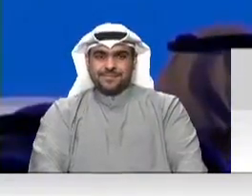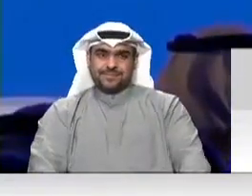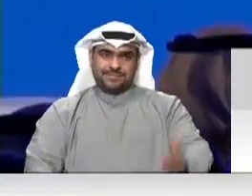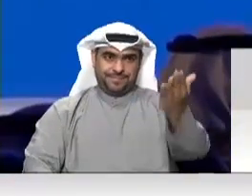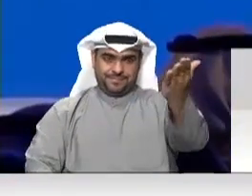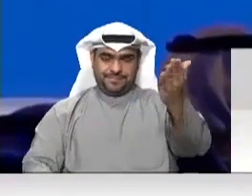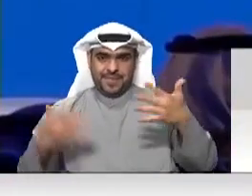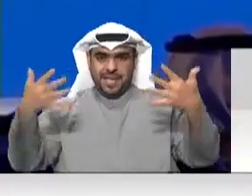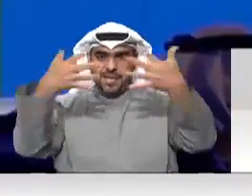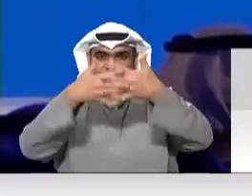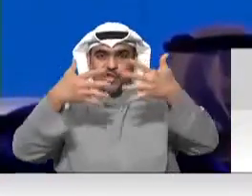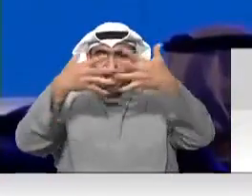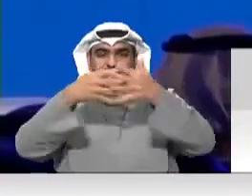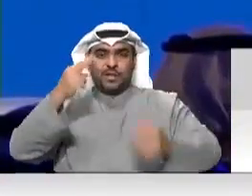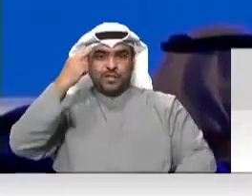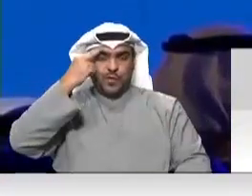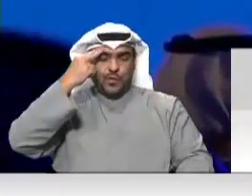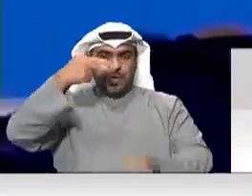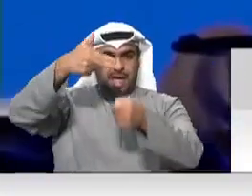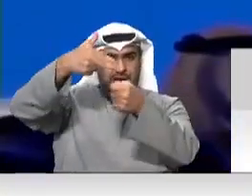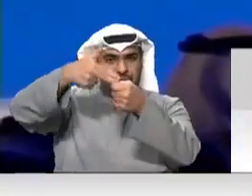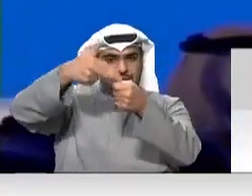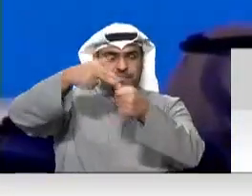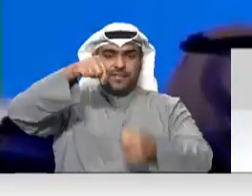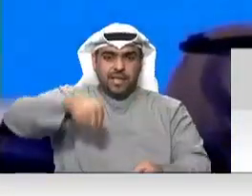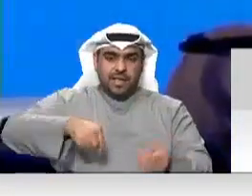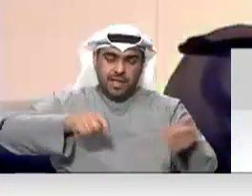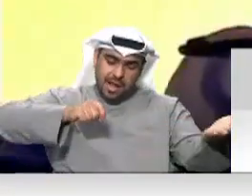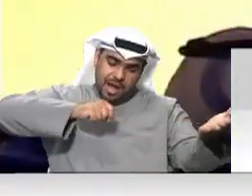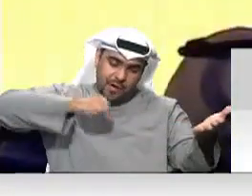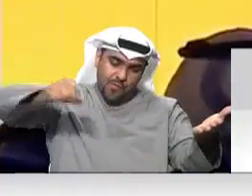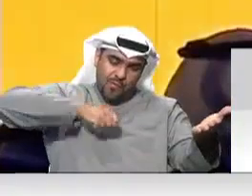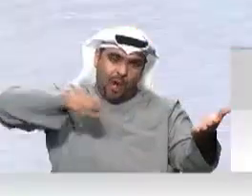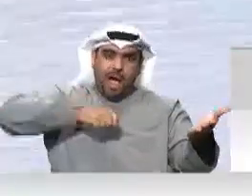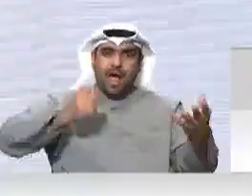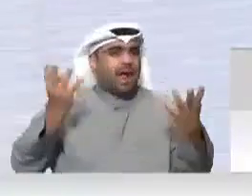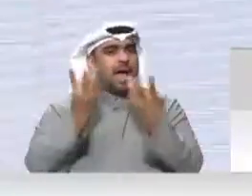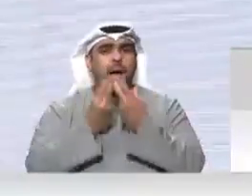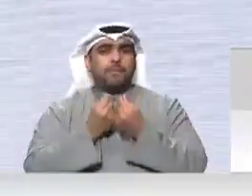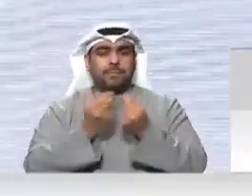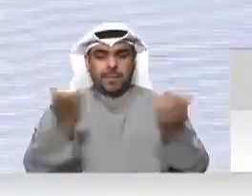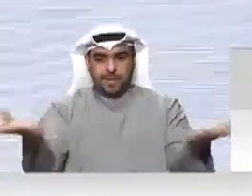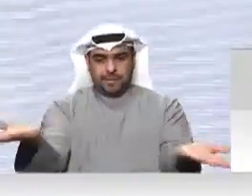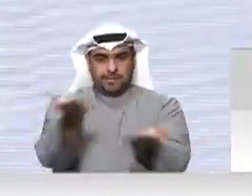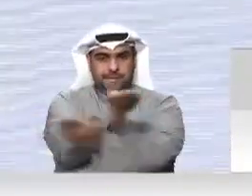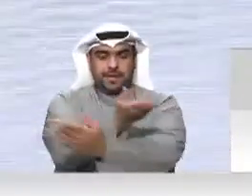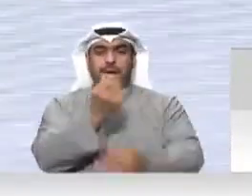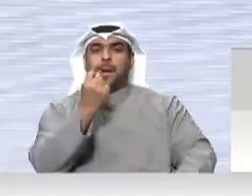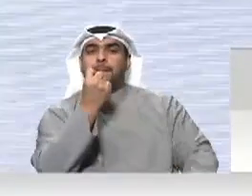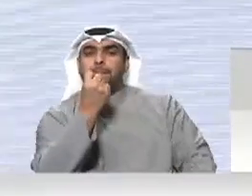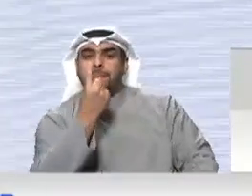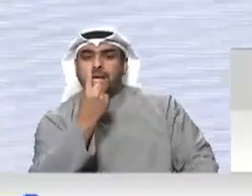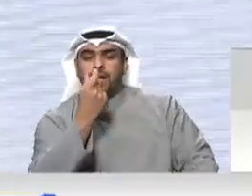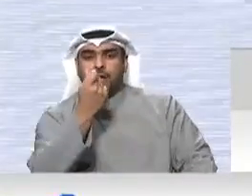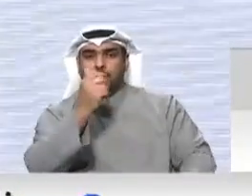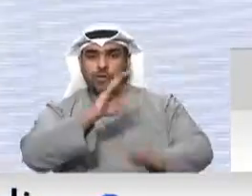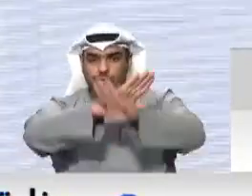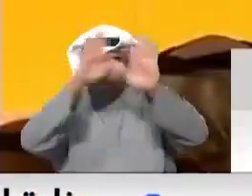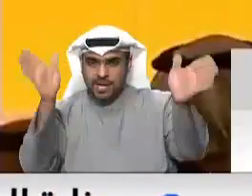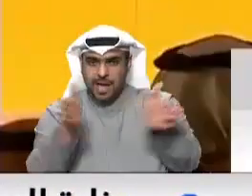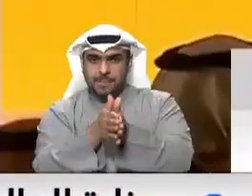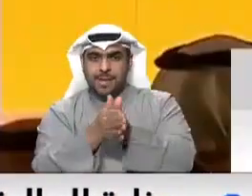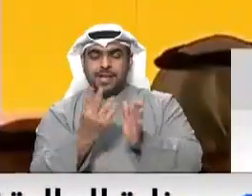وقعت شركة أرامكو السعودية أكثر من 100 اتفاقية ومذكرة تفاهم تقدر قيمتها بأكثر من